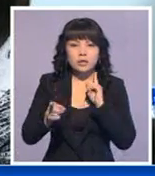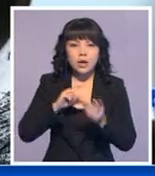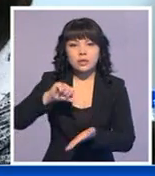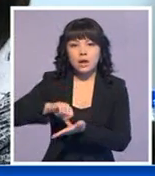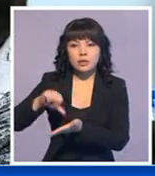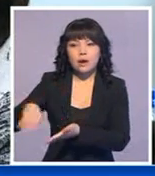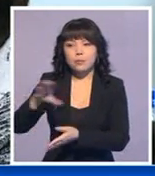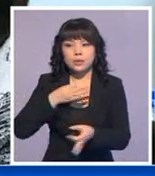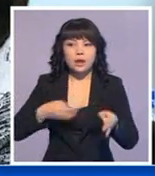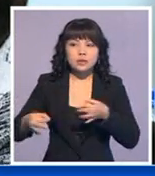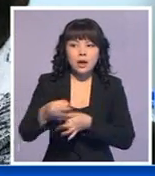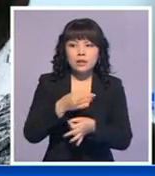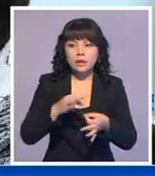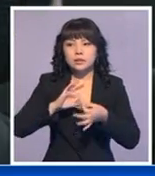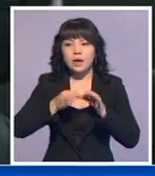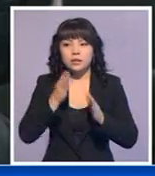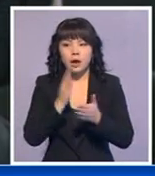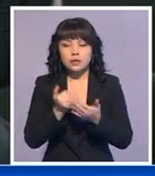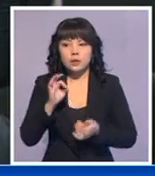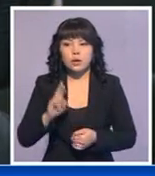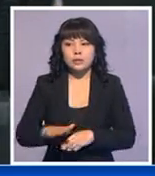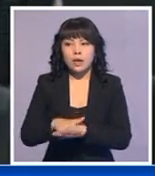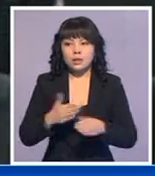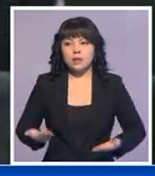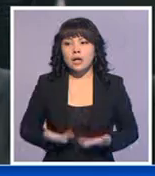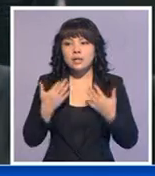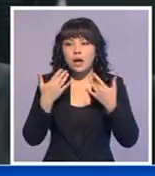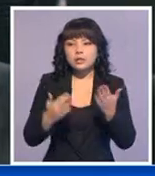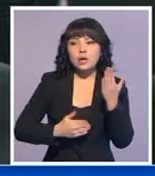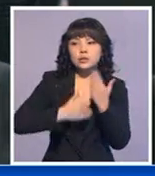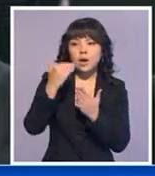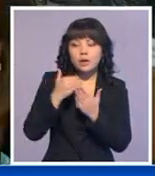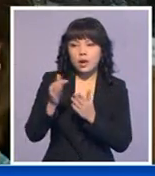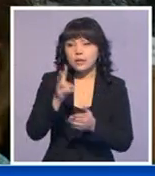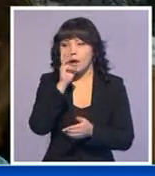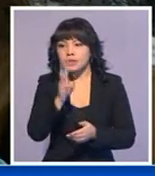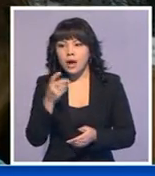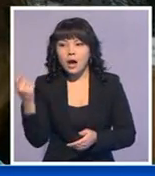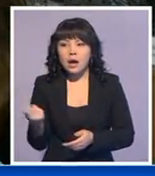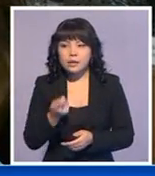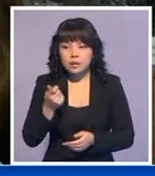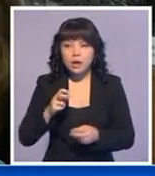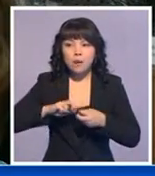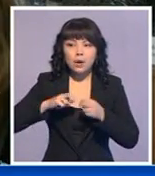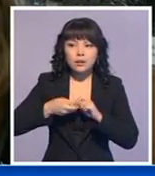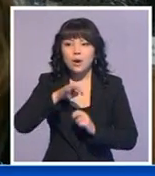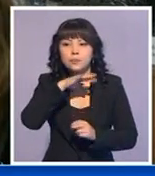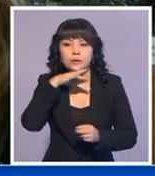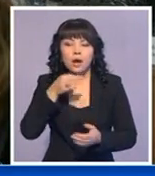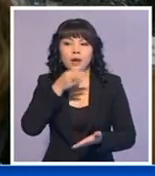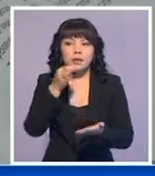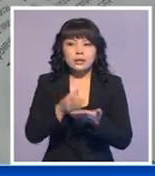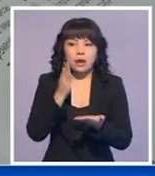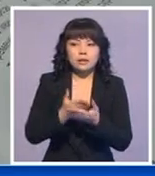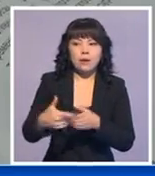арасында қызу пікірталас болды. Бірі әлеуметтік мекемелерде талап жоғары, жалақы аз десе, енді біреулері проблемаларды айта бермей,